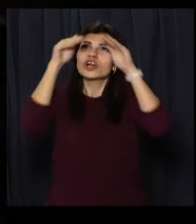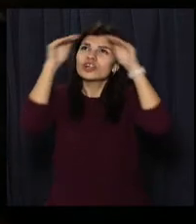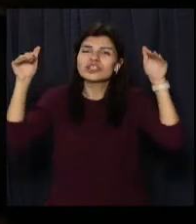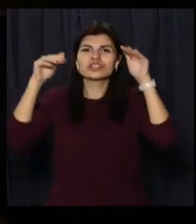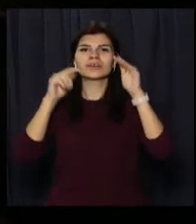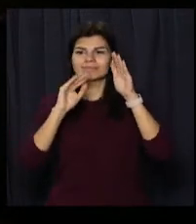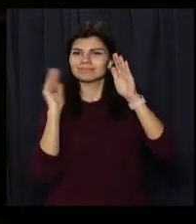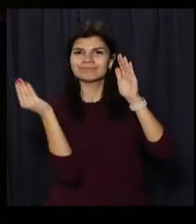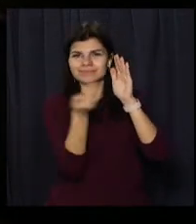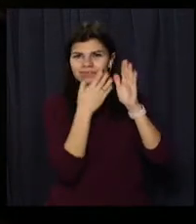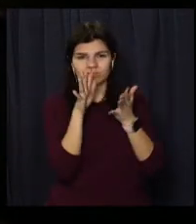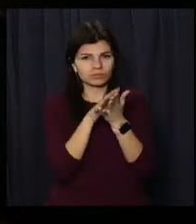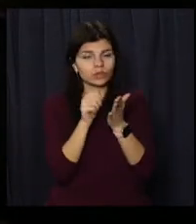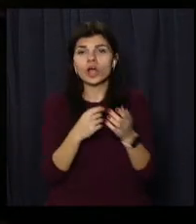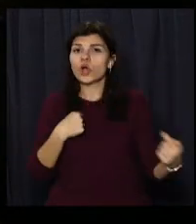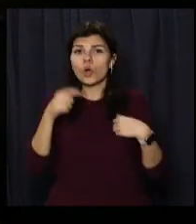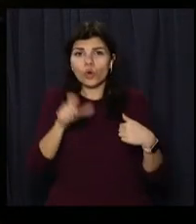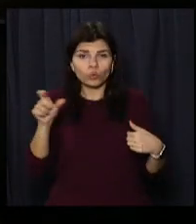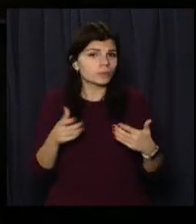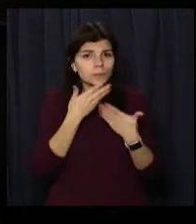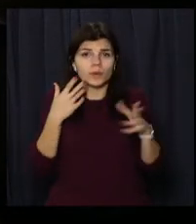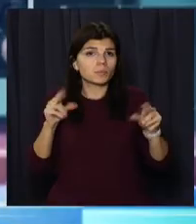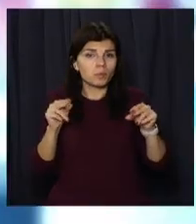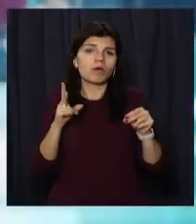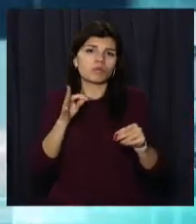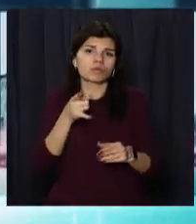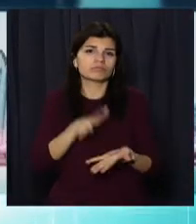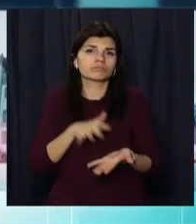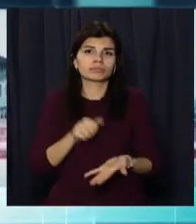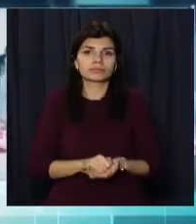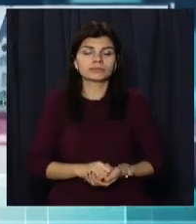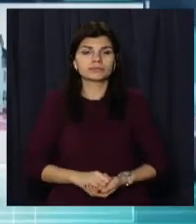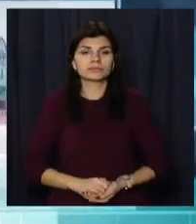перекриття гаражу. Обійшлося без постраждалих.